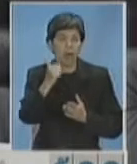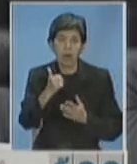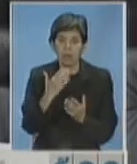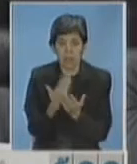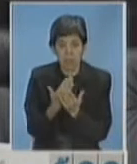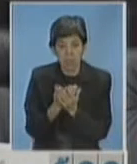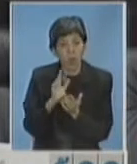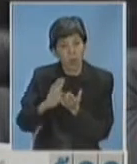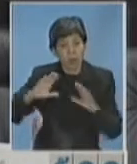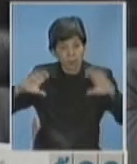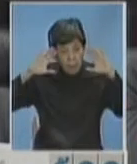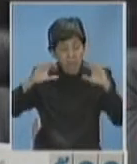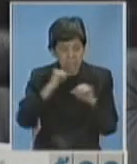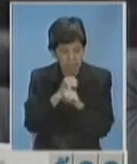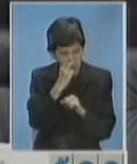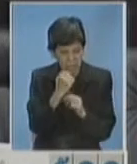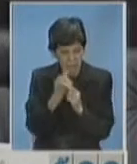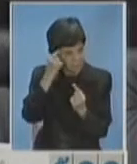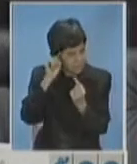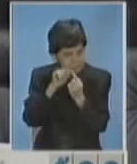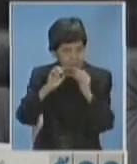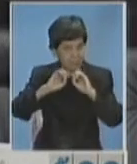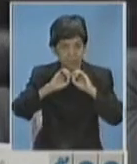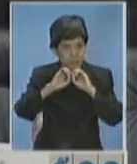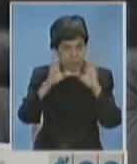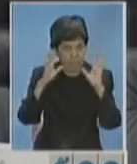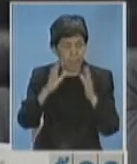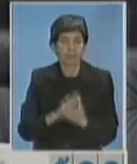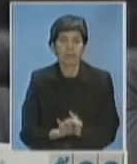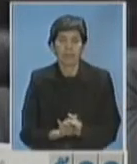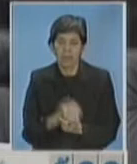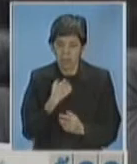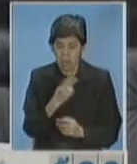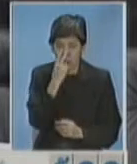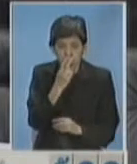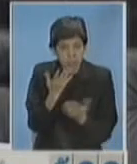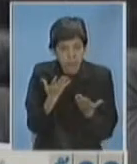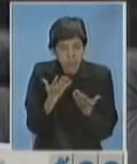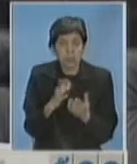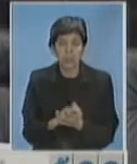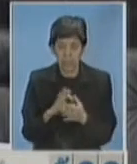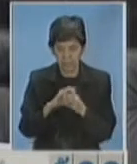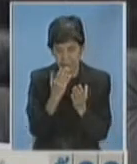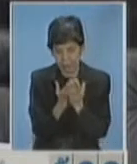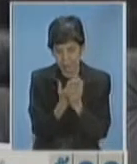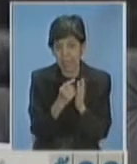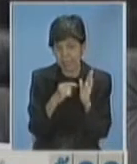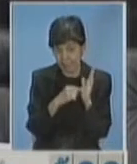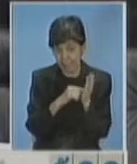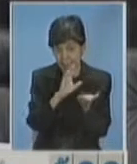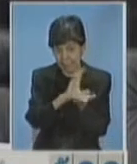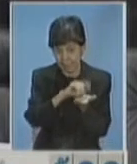ช้จ่ายเงินของแผ่นดินเนี่ยไม่มีวิสัยทัศน์ไม่มีเป้าหมายที่ชัดเจนเนี่ยนะคะมันสะท้อนเรื่องอะไรบ้างในเรื่องของวินัยประการแรกเลยน